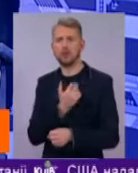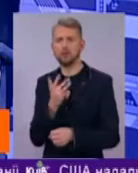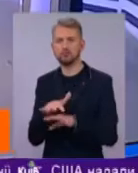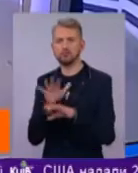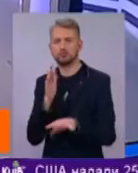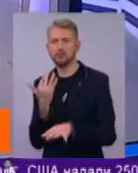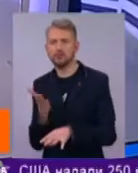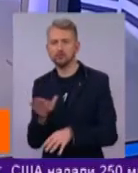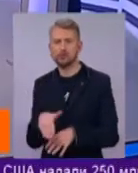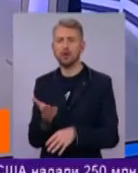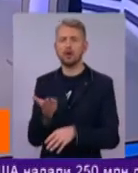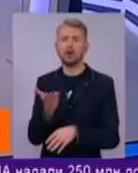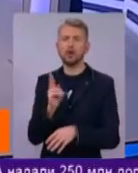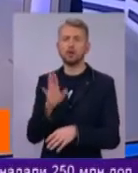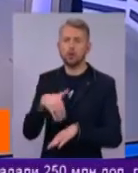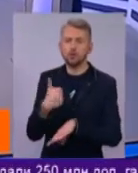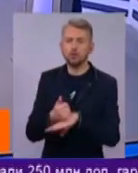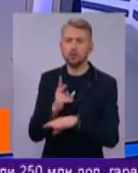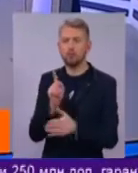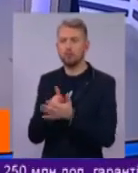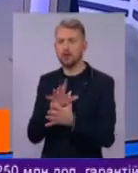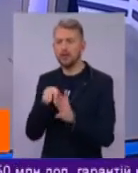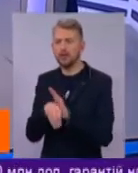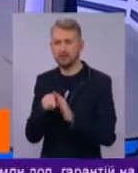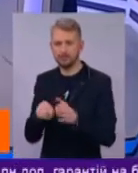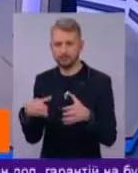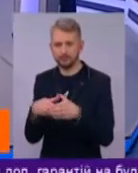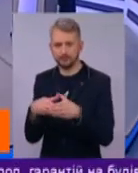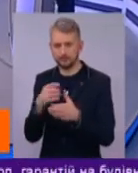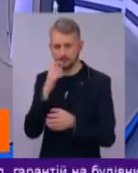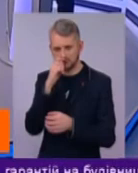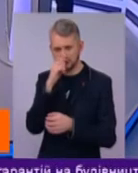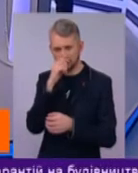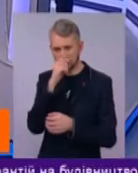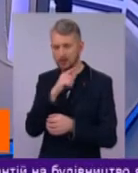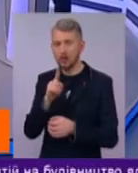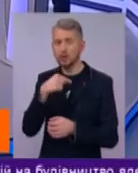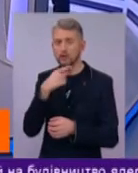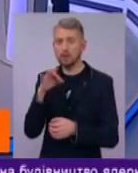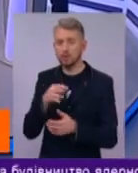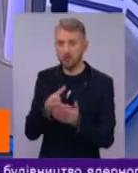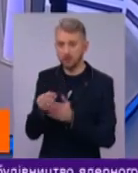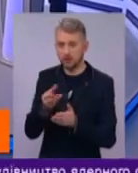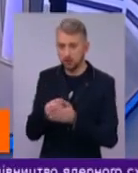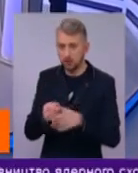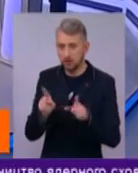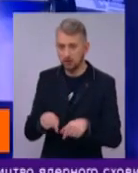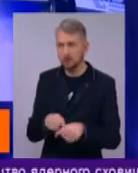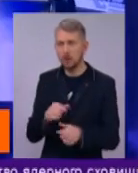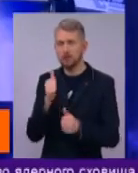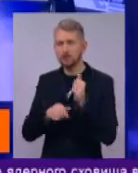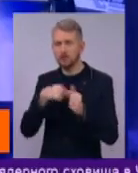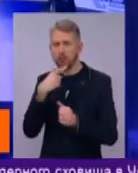очолити, хто має увійти до складу миротворчого контингенту, що вже говорити про фінансування. До речі, часто кажуть,